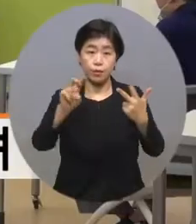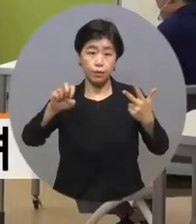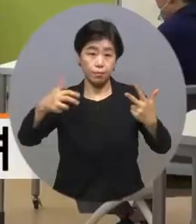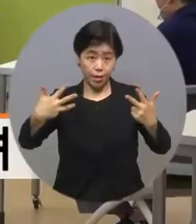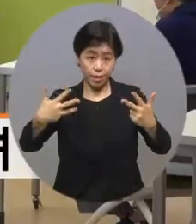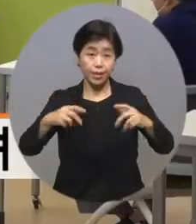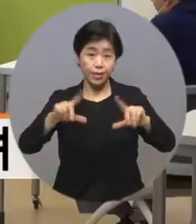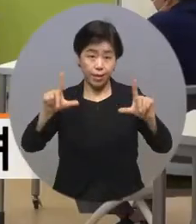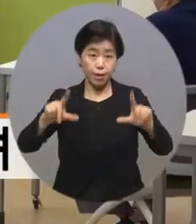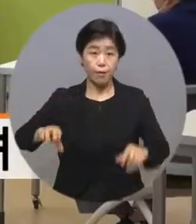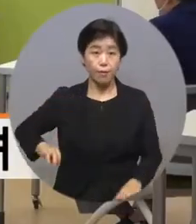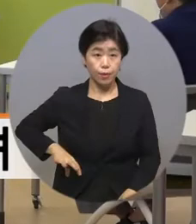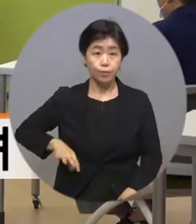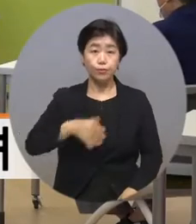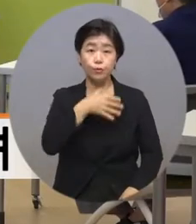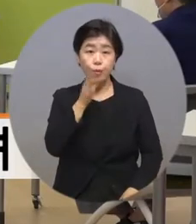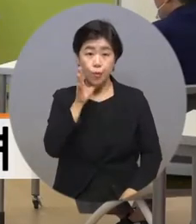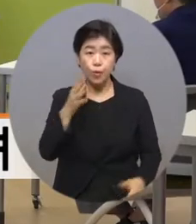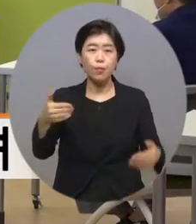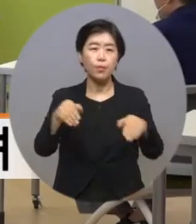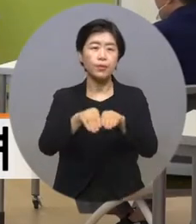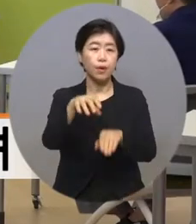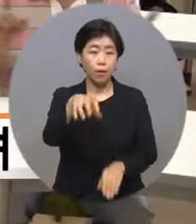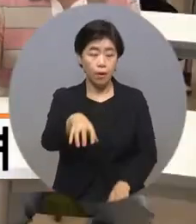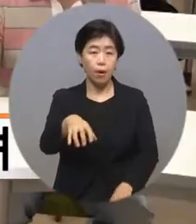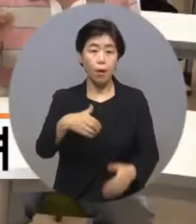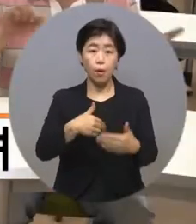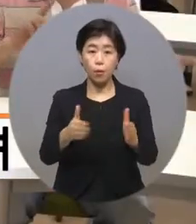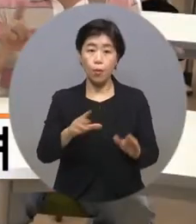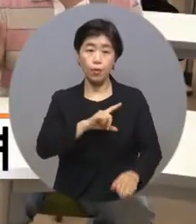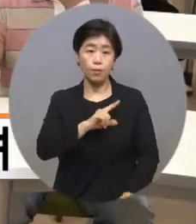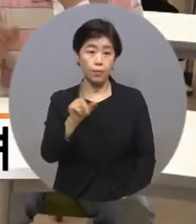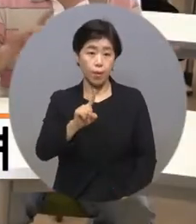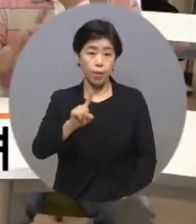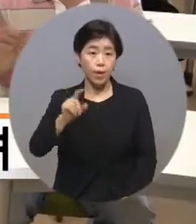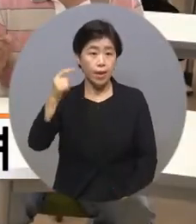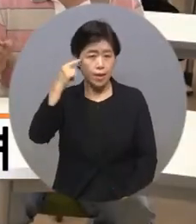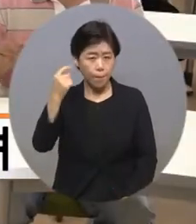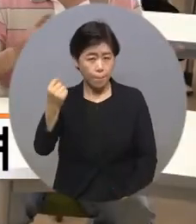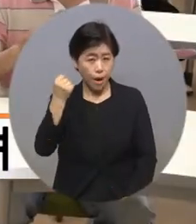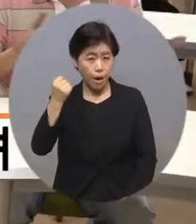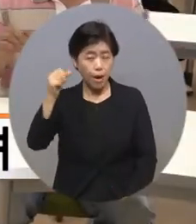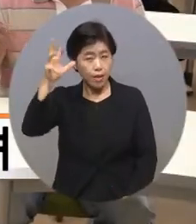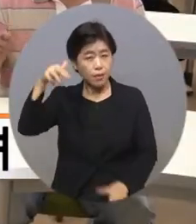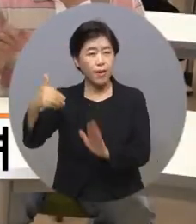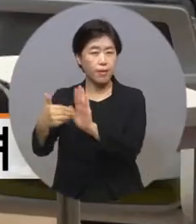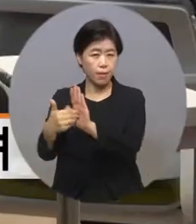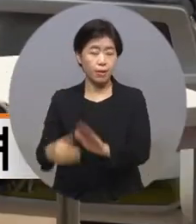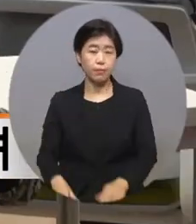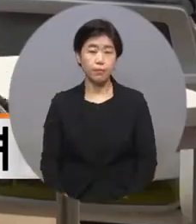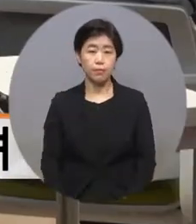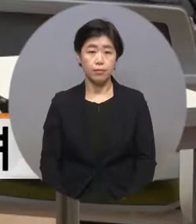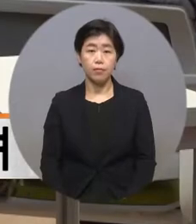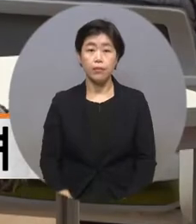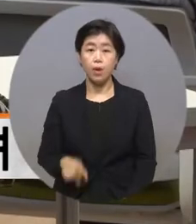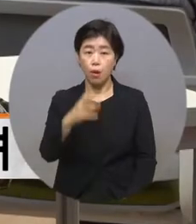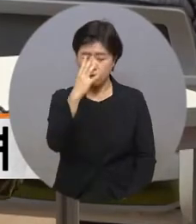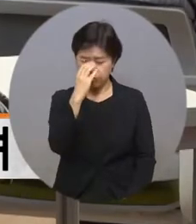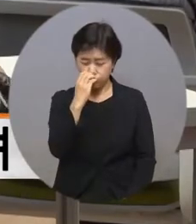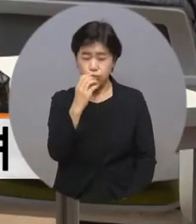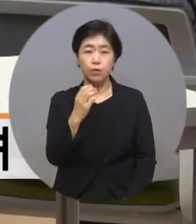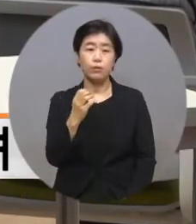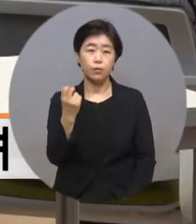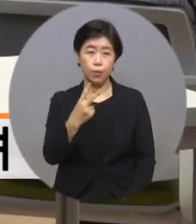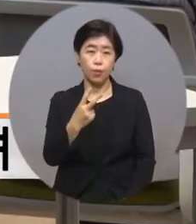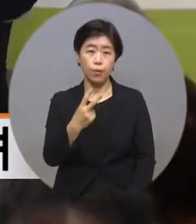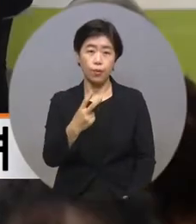원주시 노인종합복지관에서 기억톡톡 치매 예방교실이 열렸습니다. 이번 교육은 노인 우울감 해소와 치매